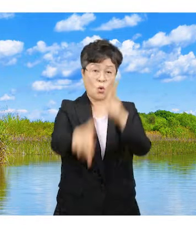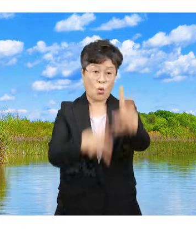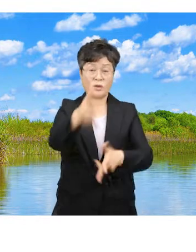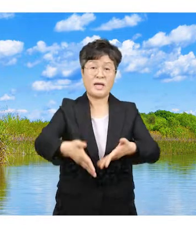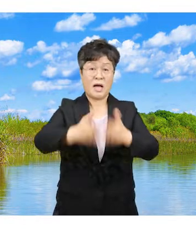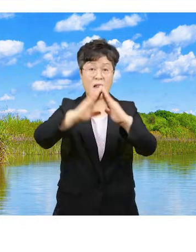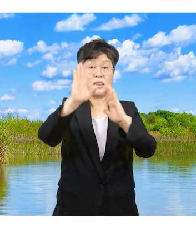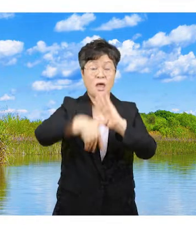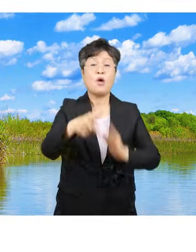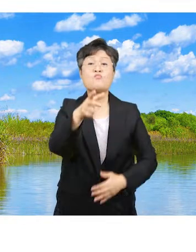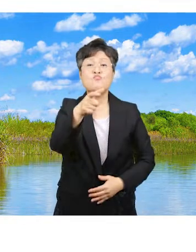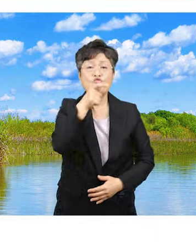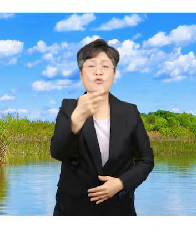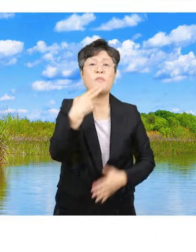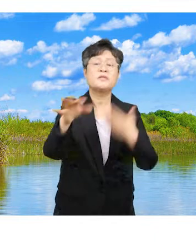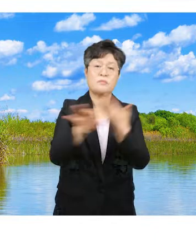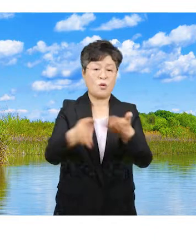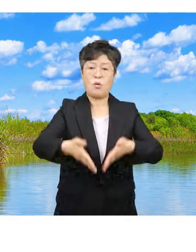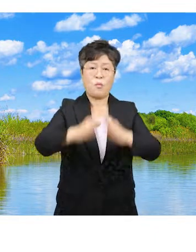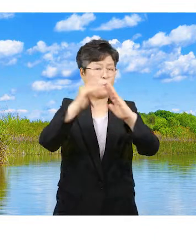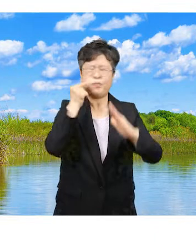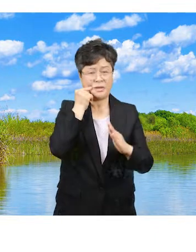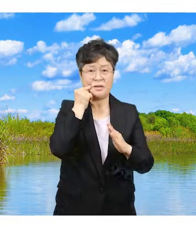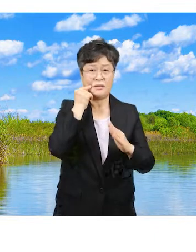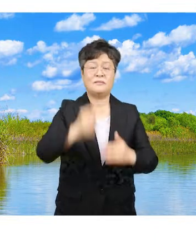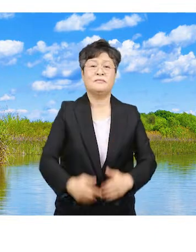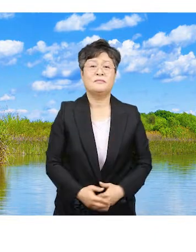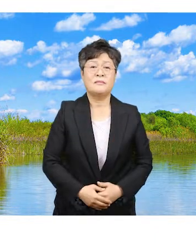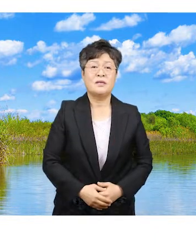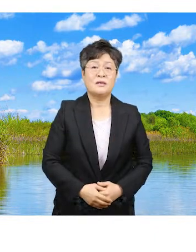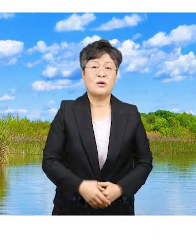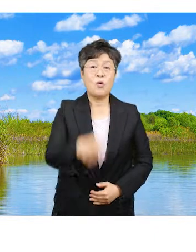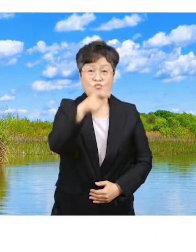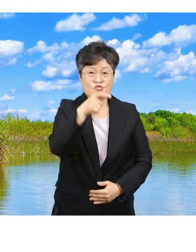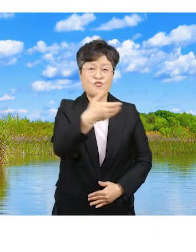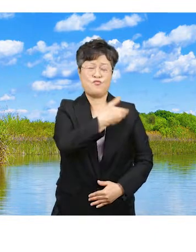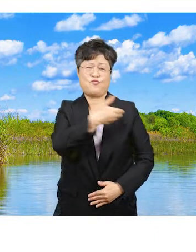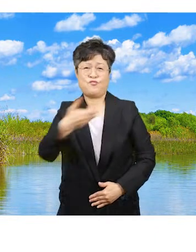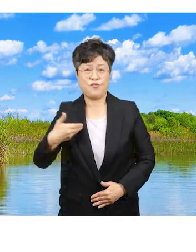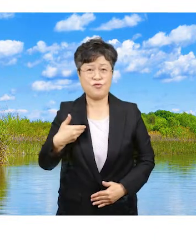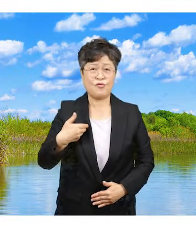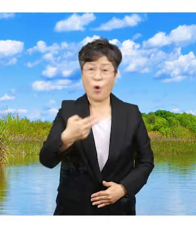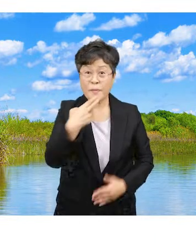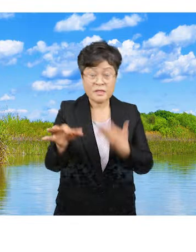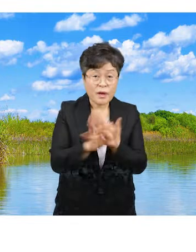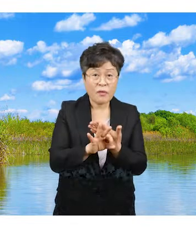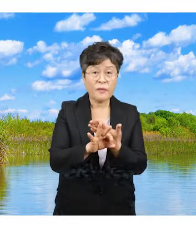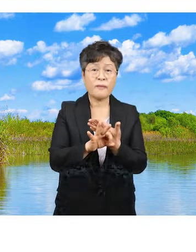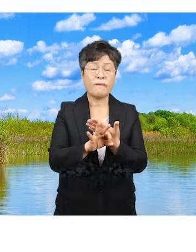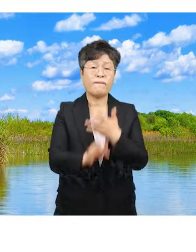물이 없으면 절대로 공장을 지을 수가 없답니다. 수량이 풍부하지 않으면은